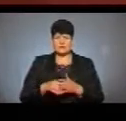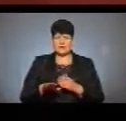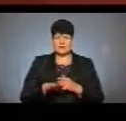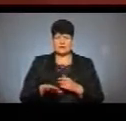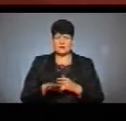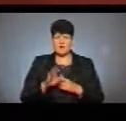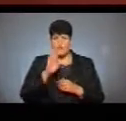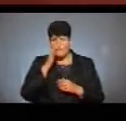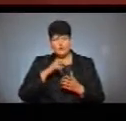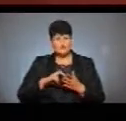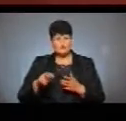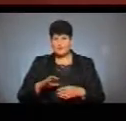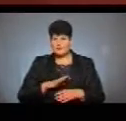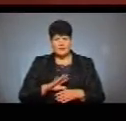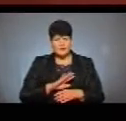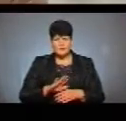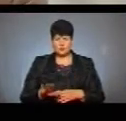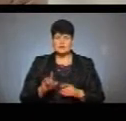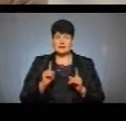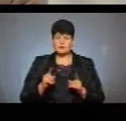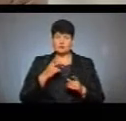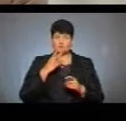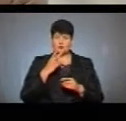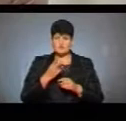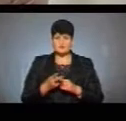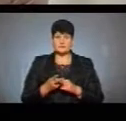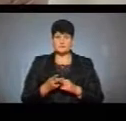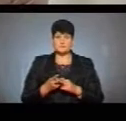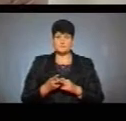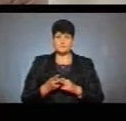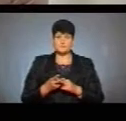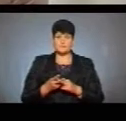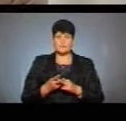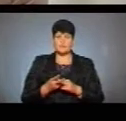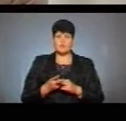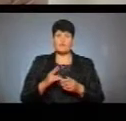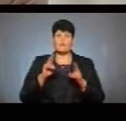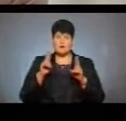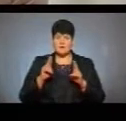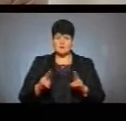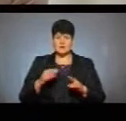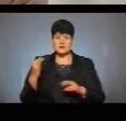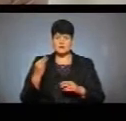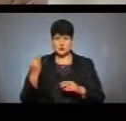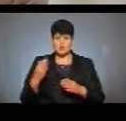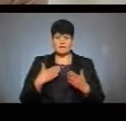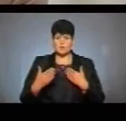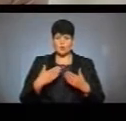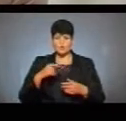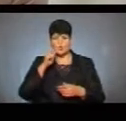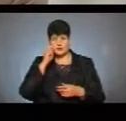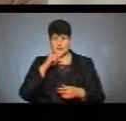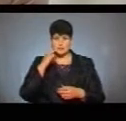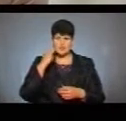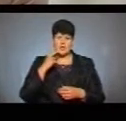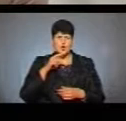він не буде відступати. Навіть якщо вже подивитися в самому контексті історії, взаємовідносини між Україною і Росією. Ну, Росія ніколи